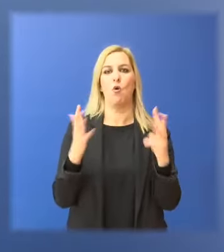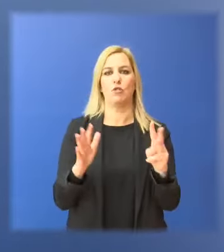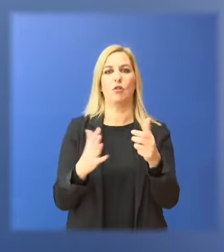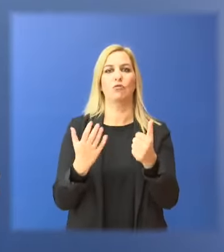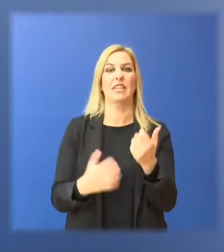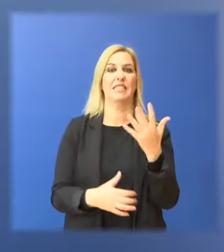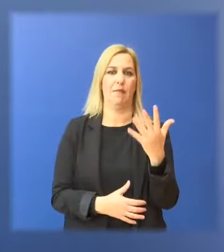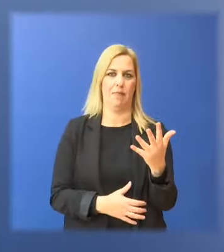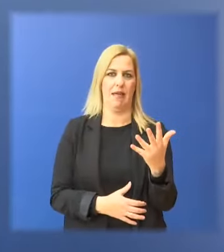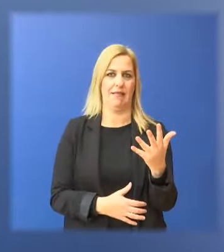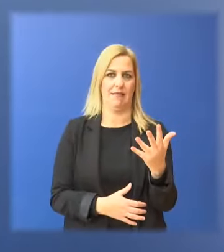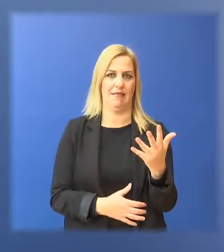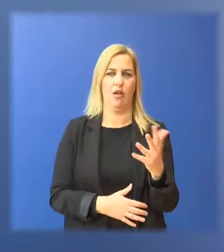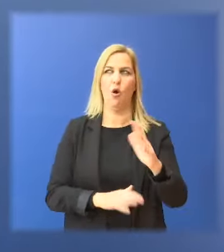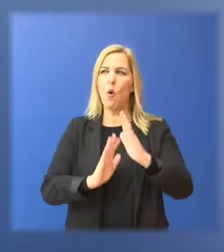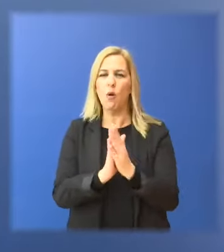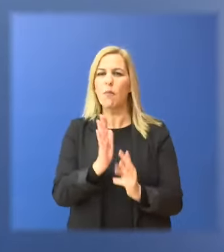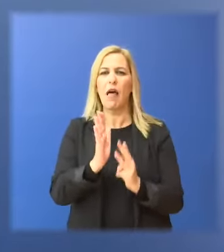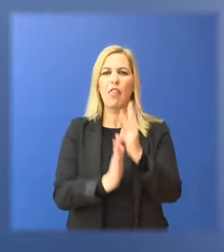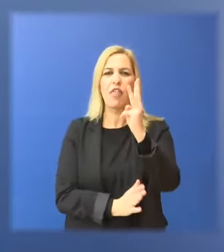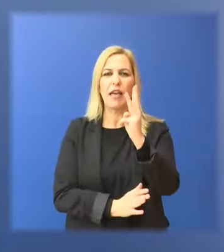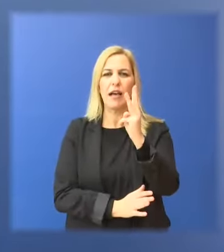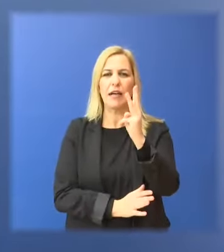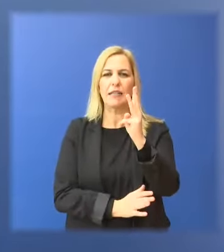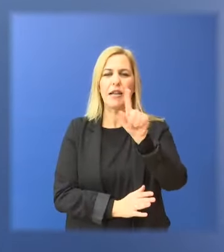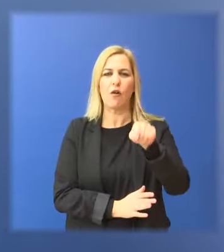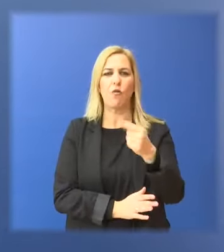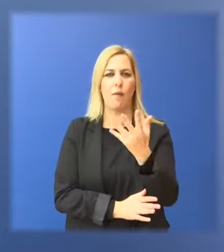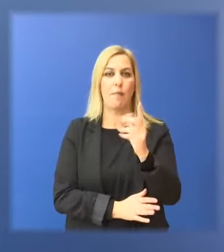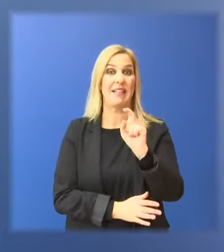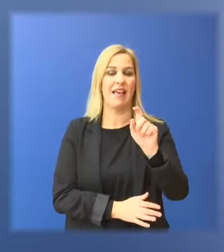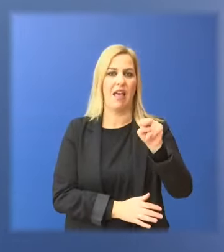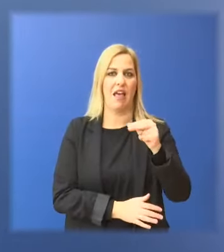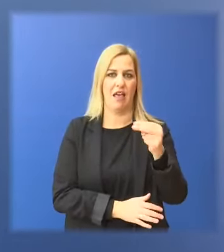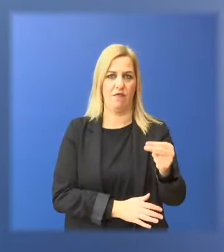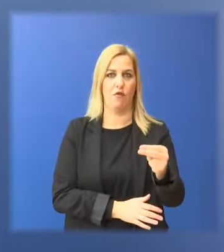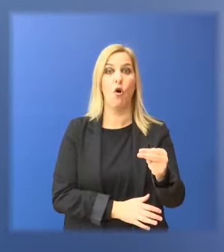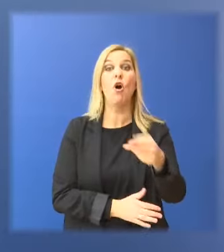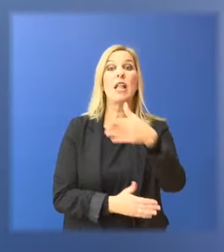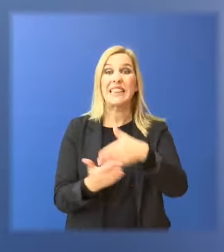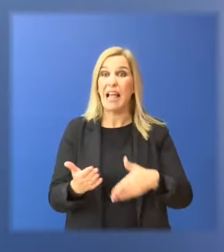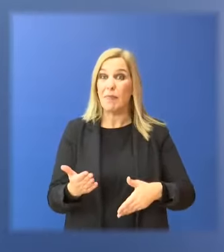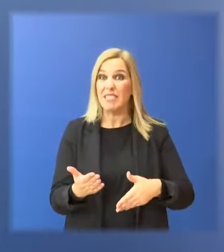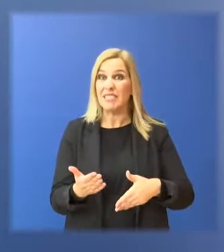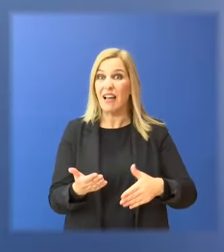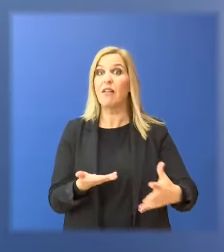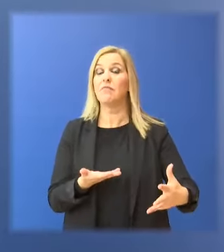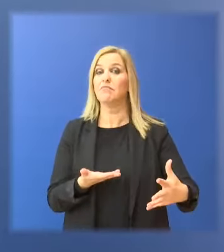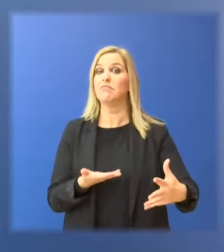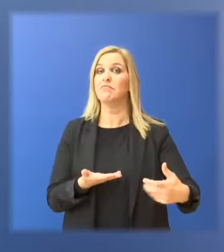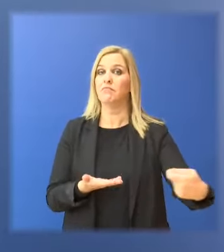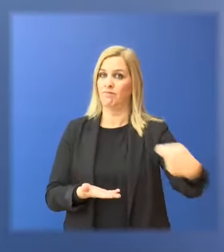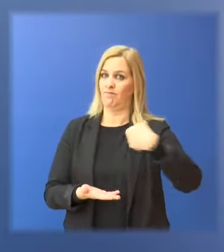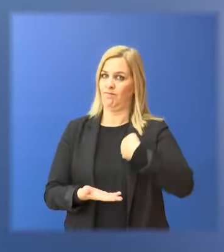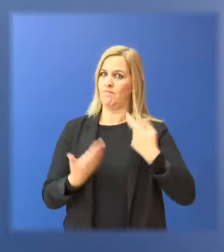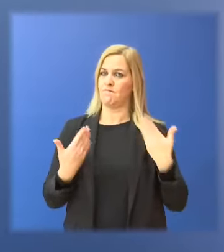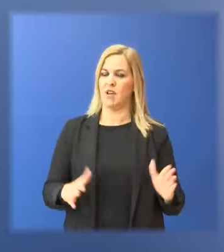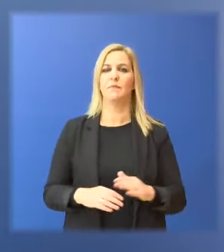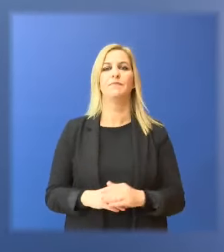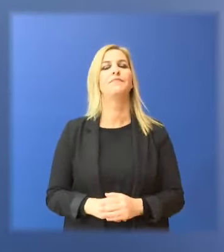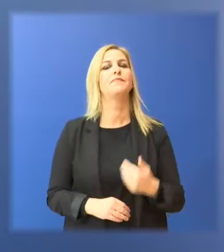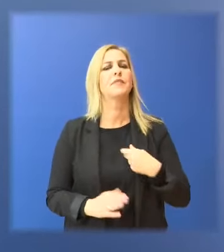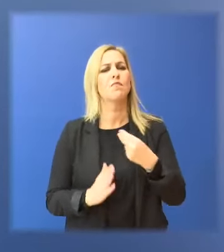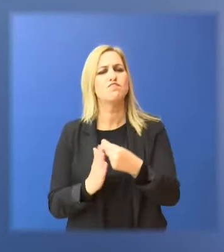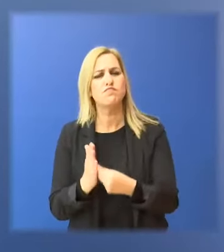1.865 πρόστιμα ύψους σχεδόν 13,5 εκατομμυρίων ευρώ, το 50% των οποίων έχει ήδη εισπραχθεί. Έχουμε πολλές φορές τονίσει